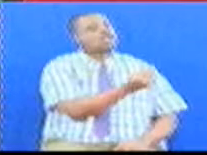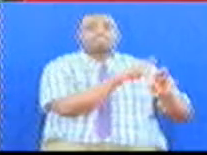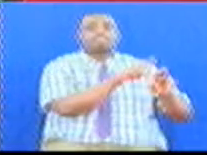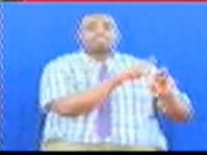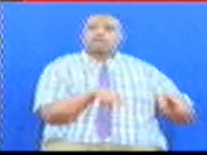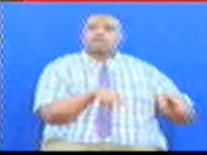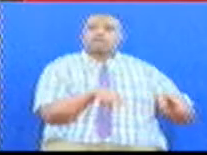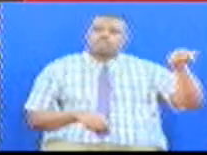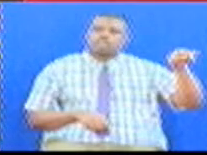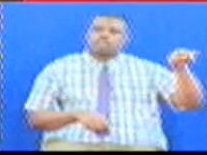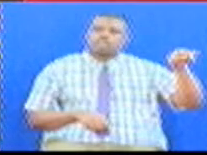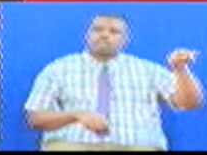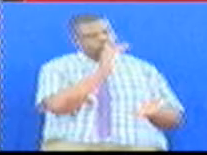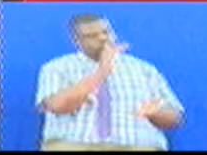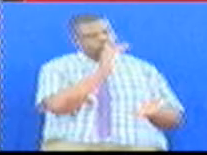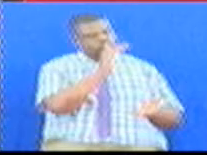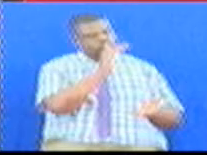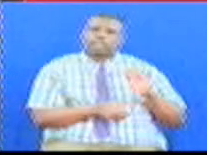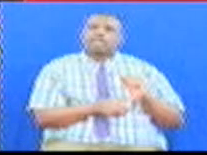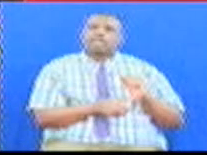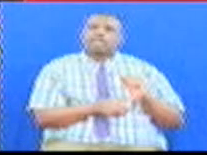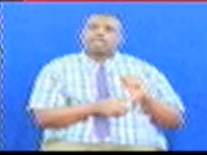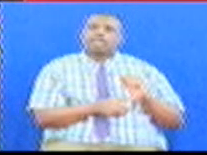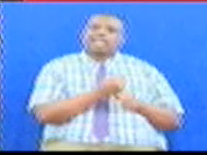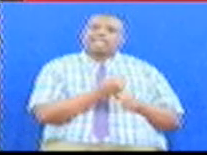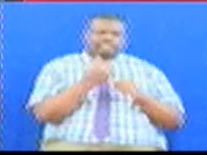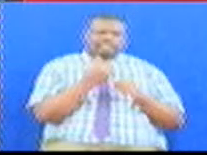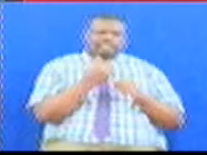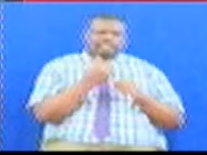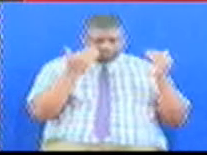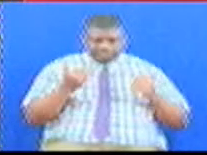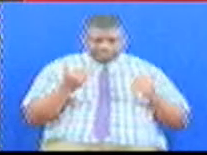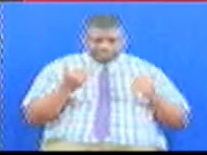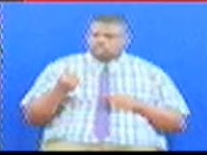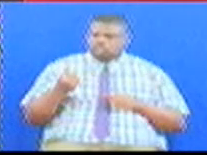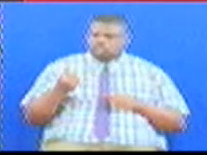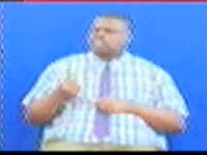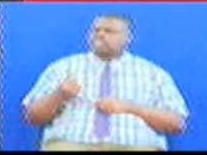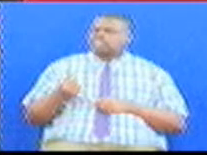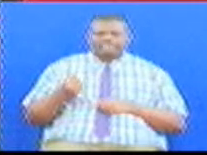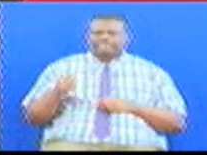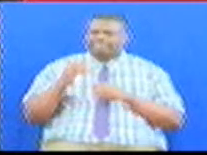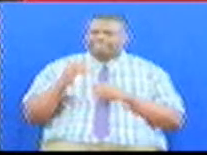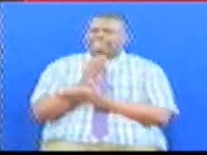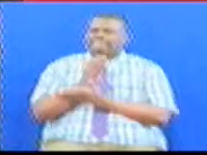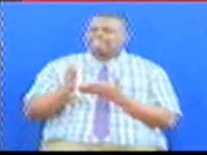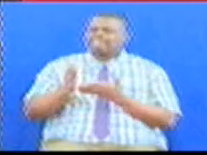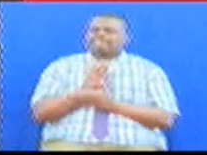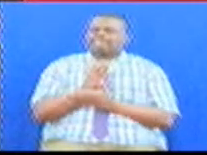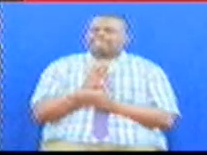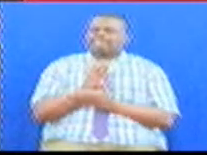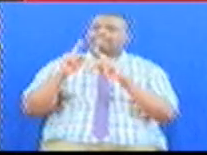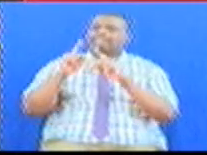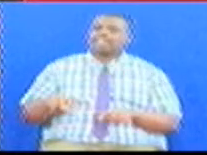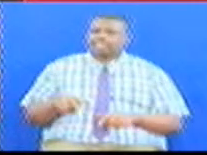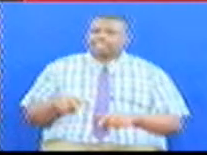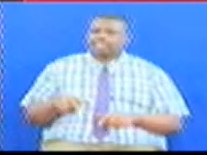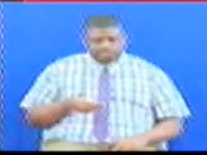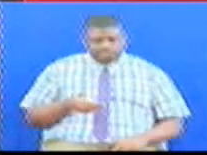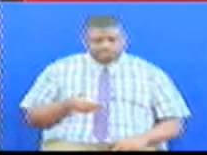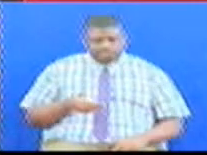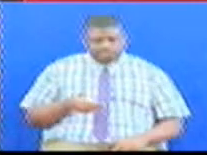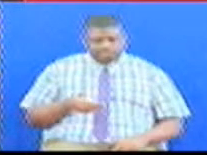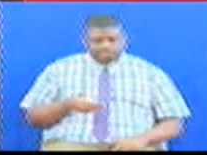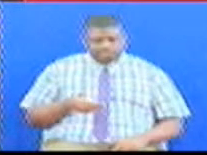ili kupunguzia kazi majaji washughulikie kesi nyingine ambazo zina muhimu zaidi. Kwa